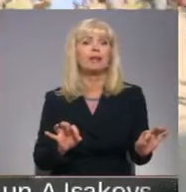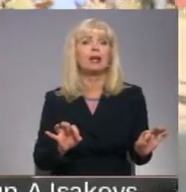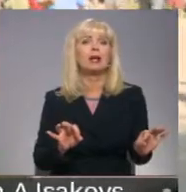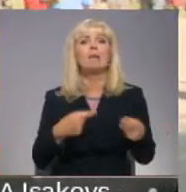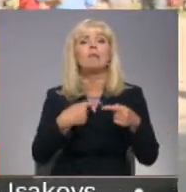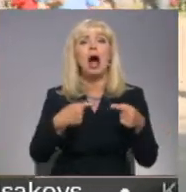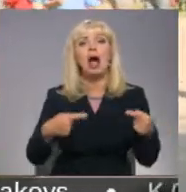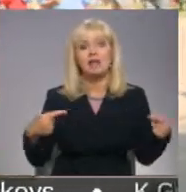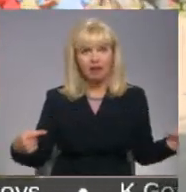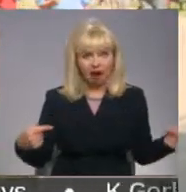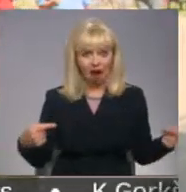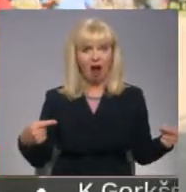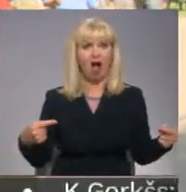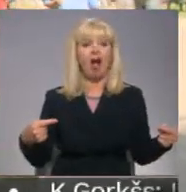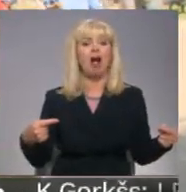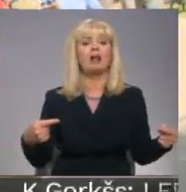materiālu un